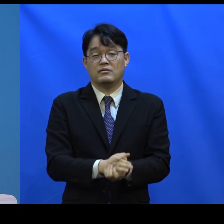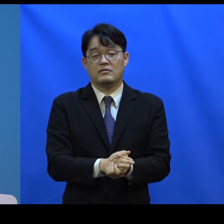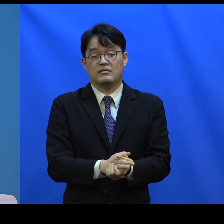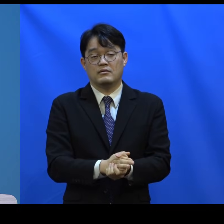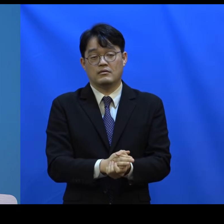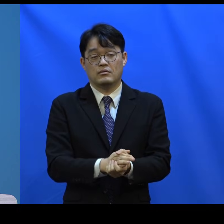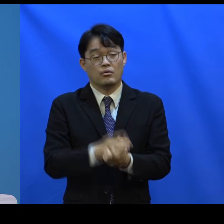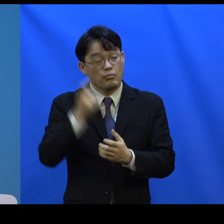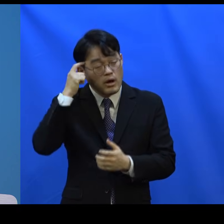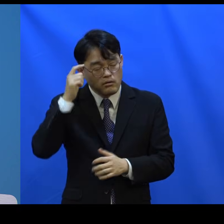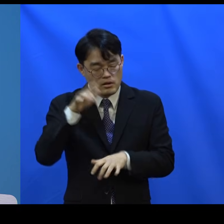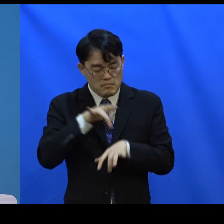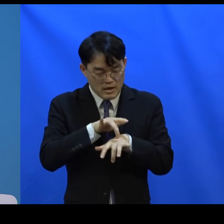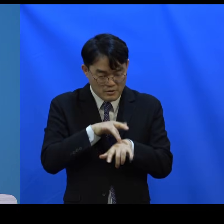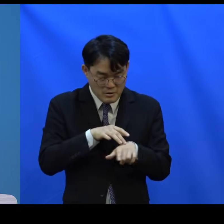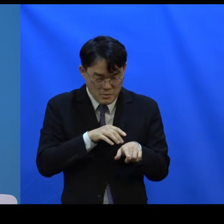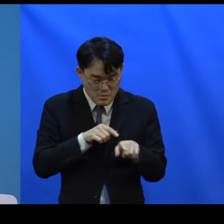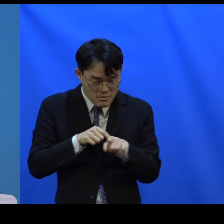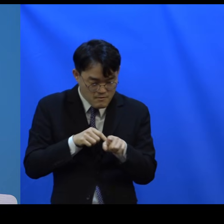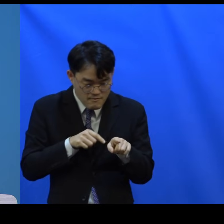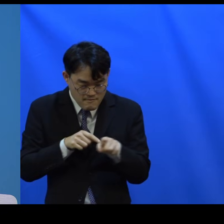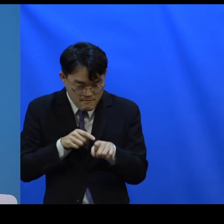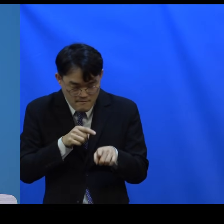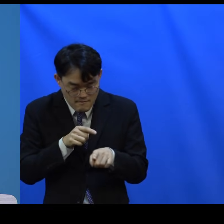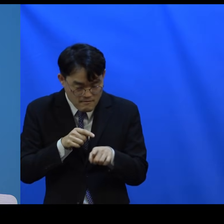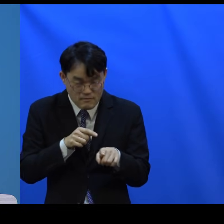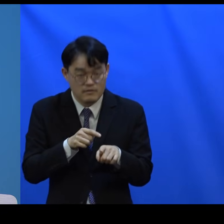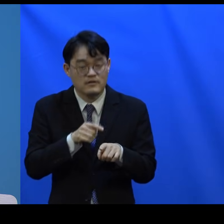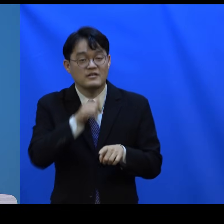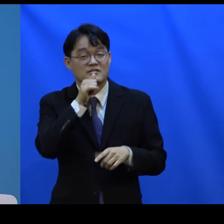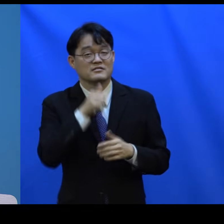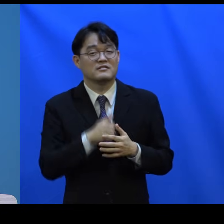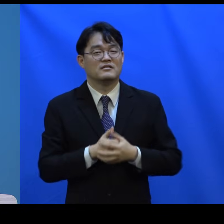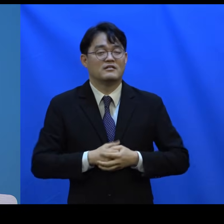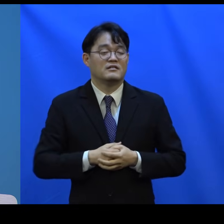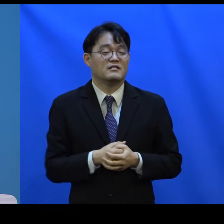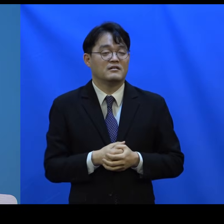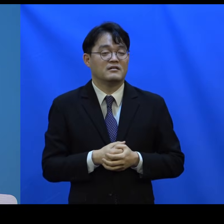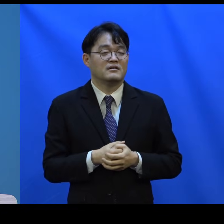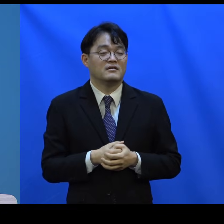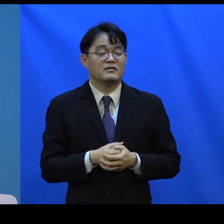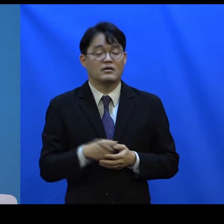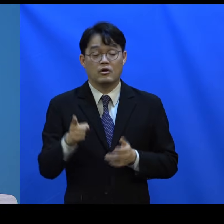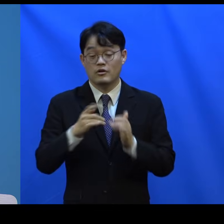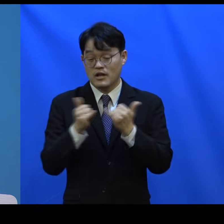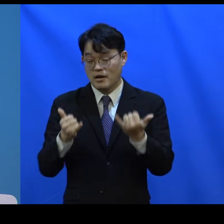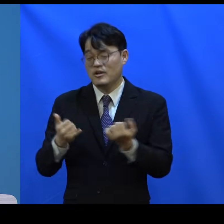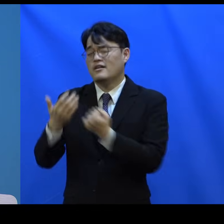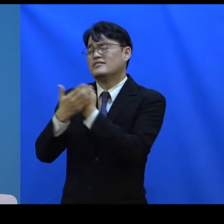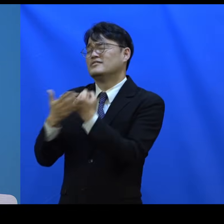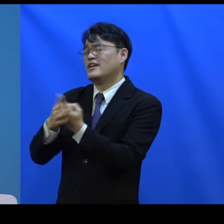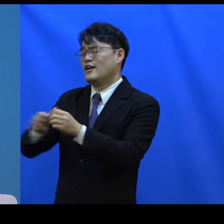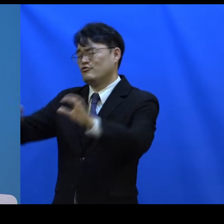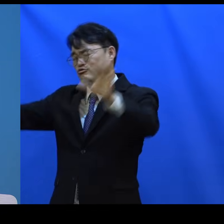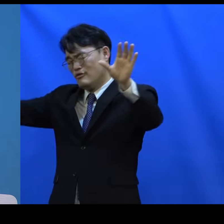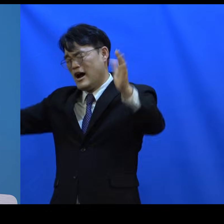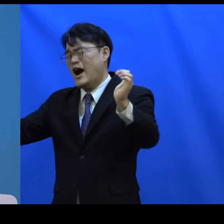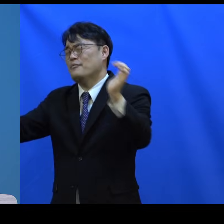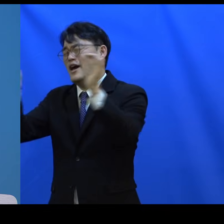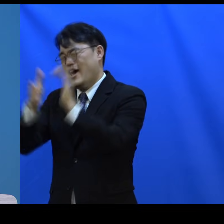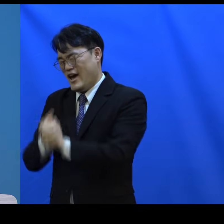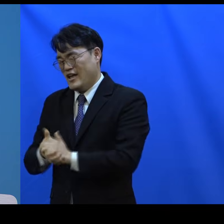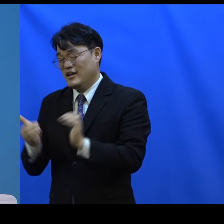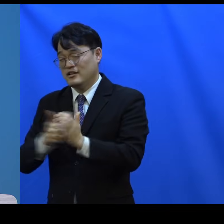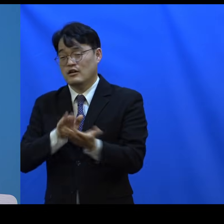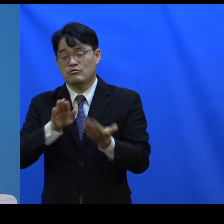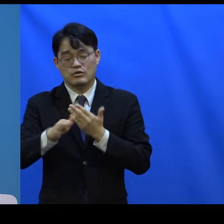마귀가 공격합니다. 여러분 올 때 갈 때 어떤 분은 갈 때 다 털어버려요, 은혜. 그러니까 영적으로 깨어 있어야 되고